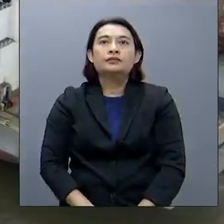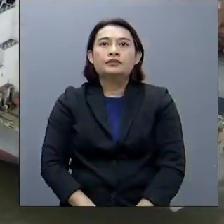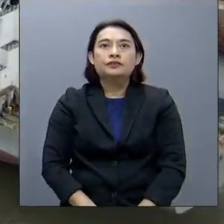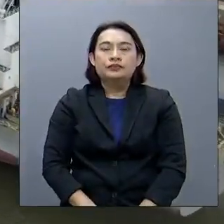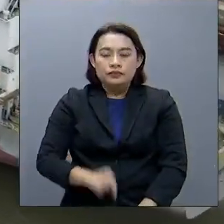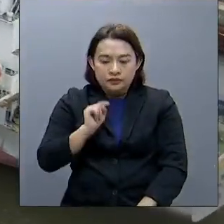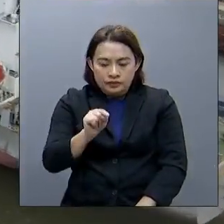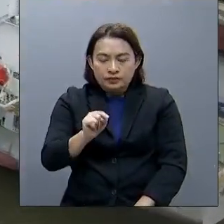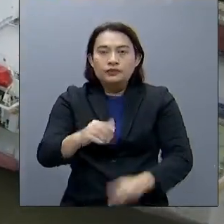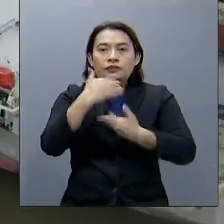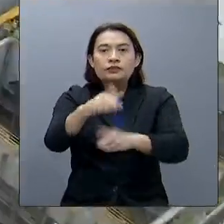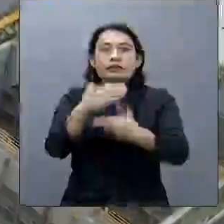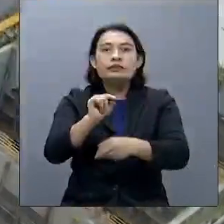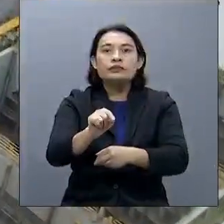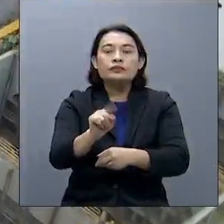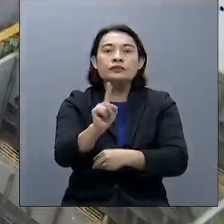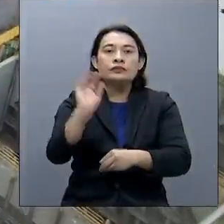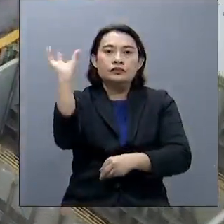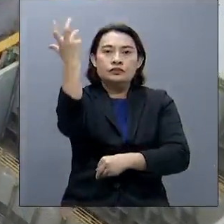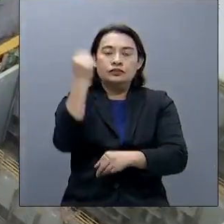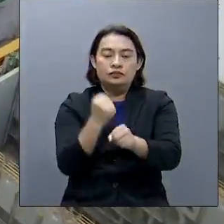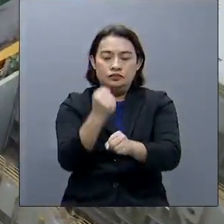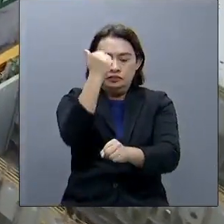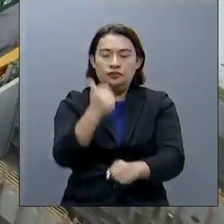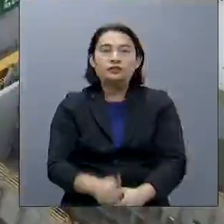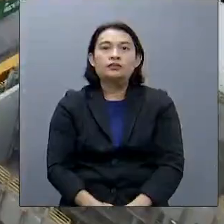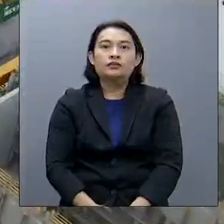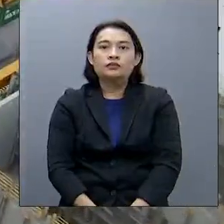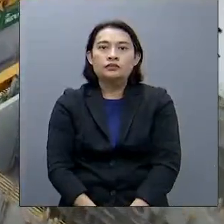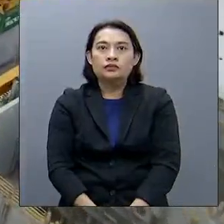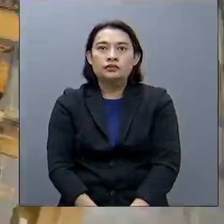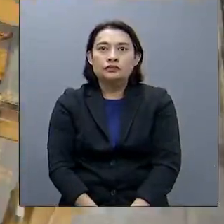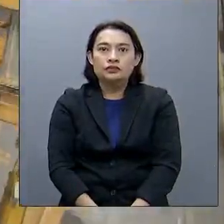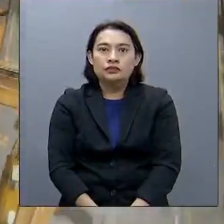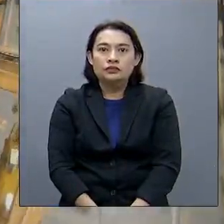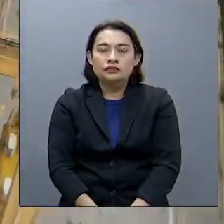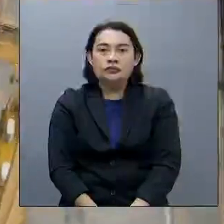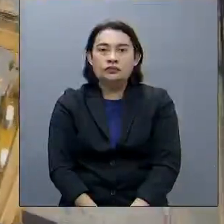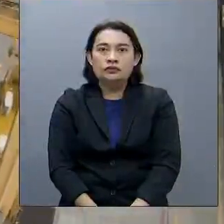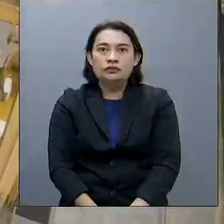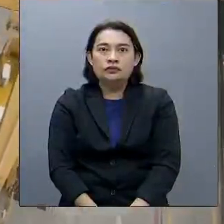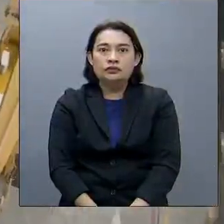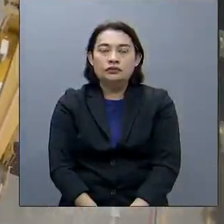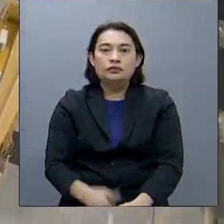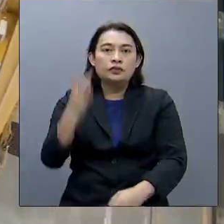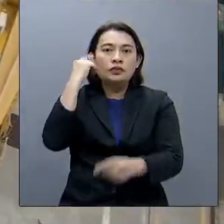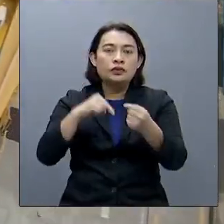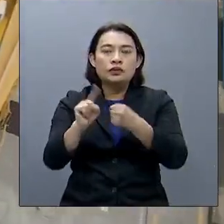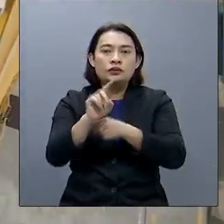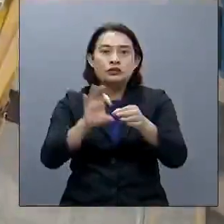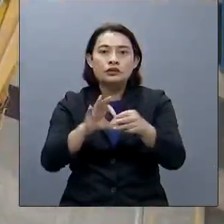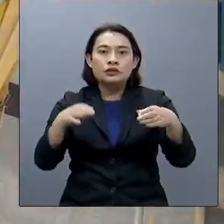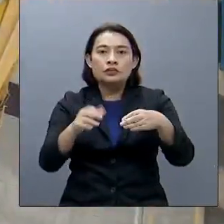จุดส่งออกต่อไปให้กับทั่วโลกได้เพราะว่าผมก็บอกเมื่อวานนี้ทางคณะรัฐมนตรีของประเทศไทยเนี่ยได้มี